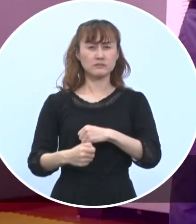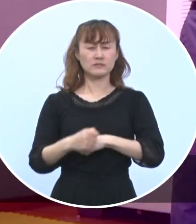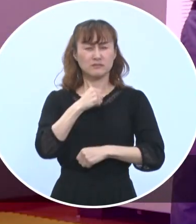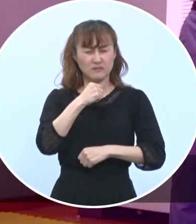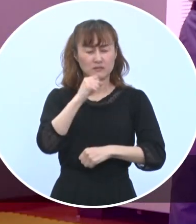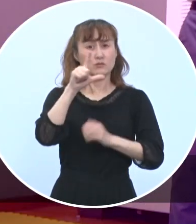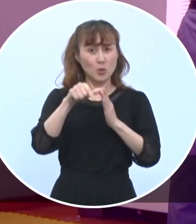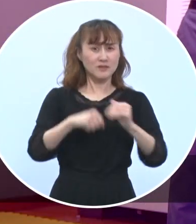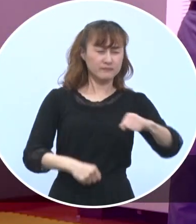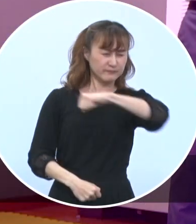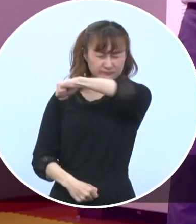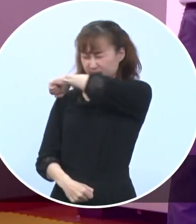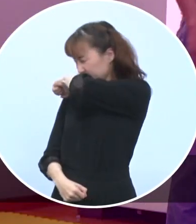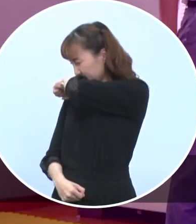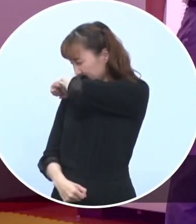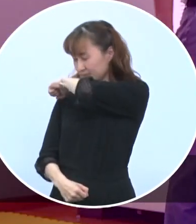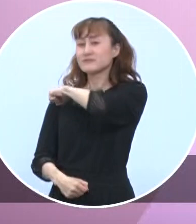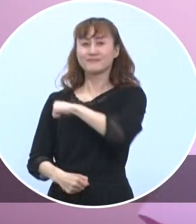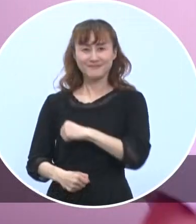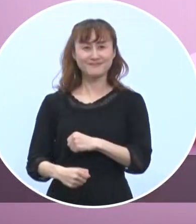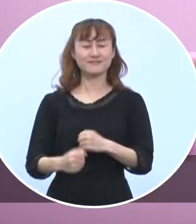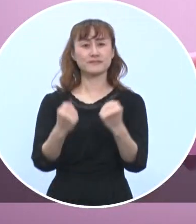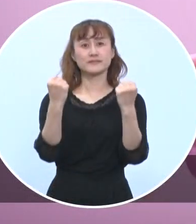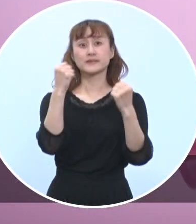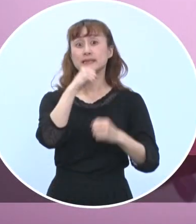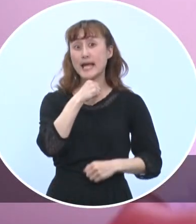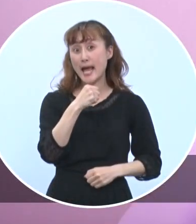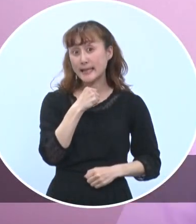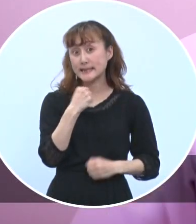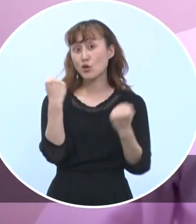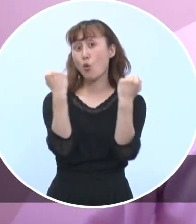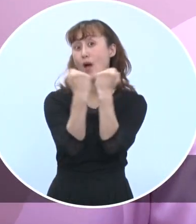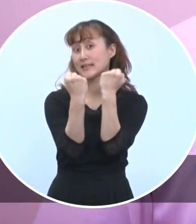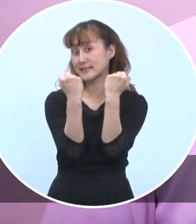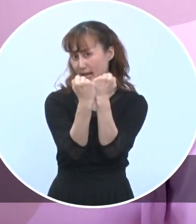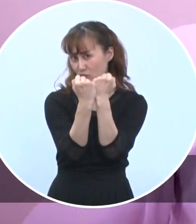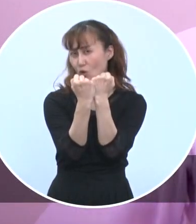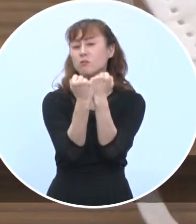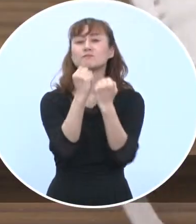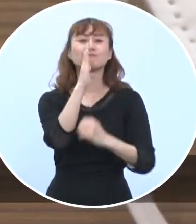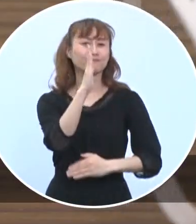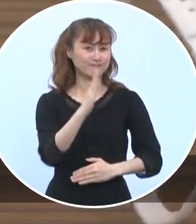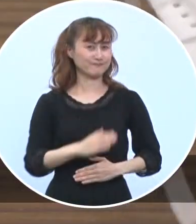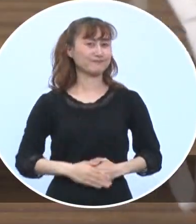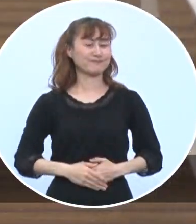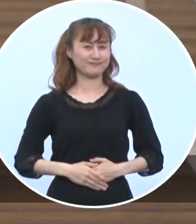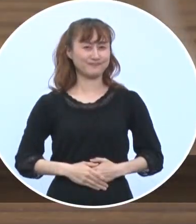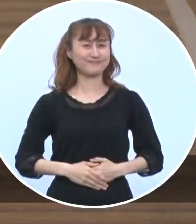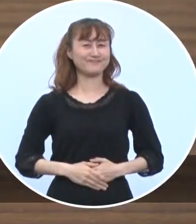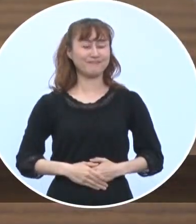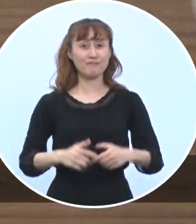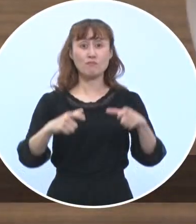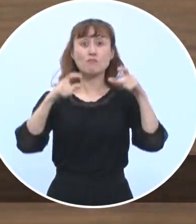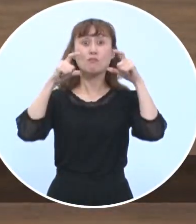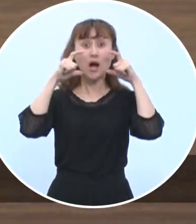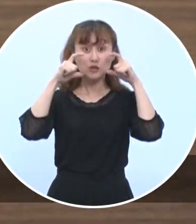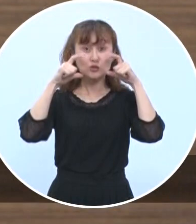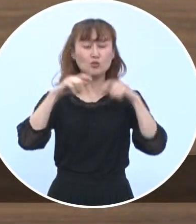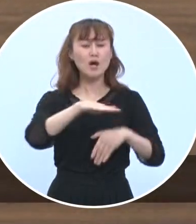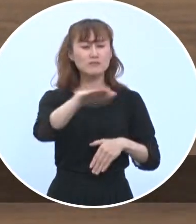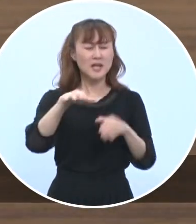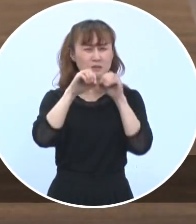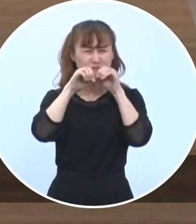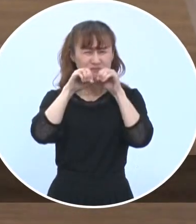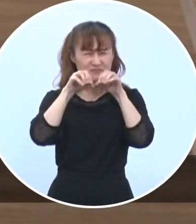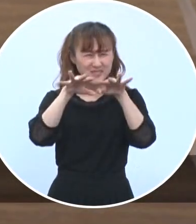から顔を背けたりするなど、咳エチケットを徹底しましょう。マスクは周りに感染